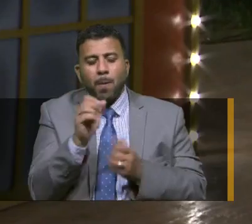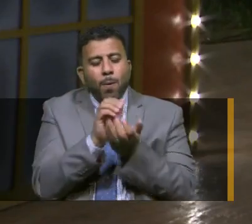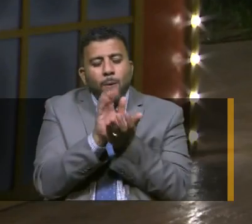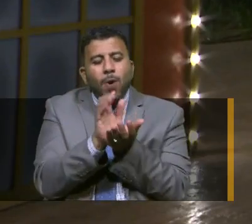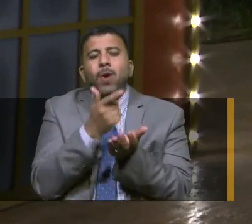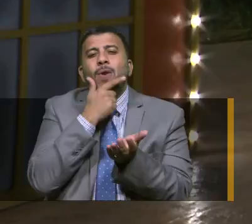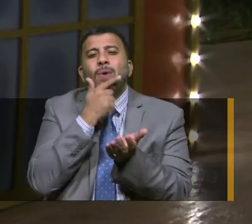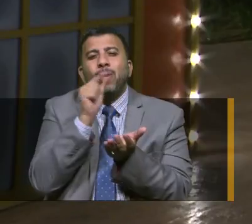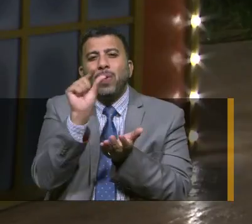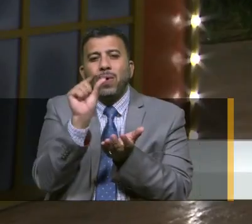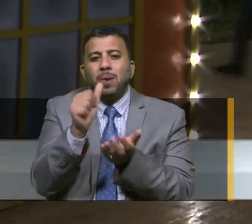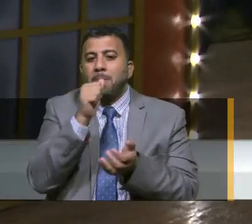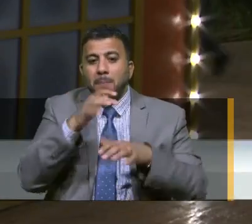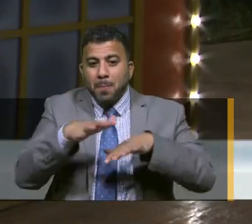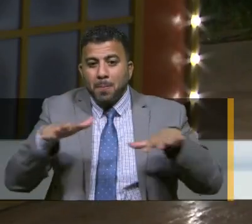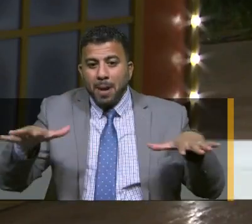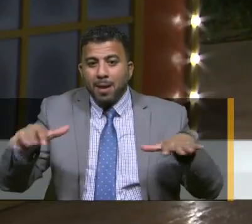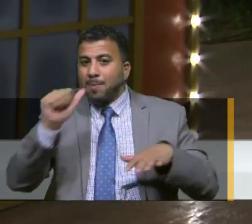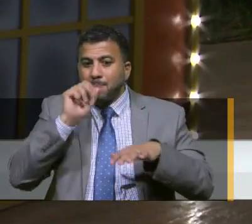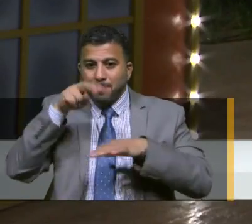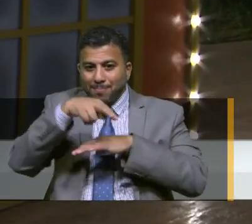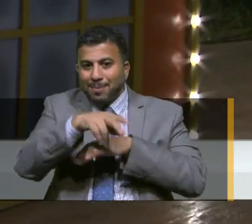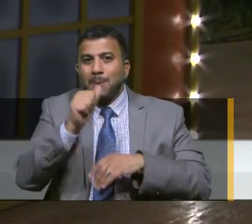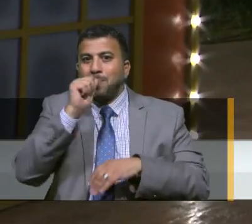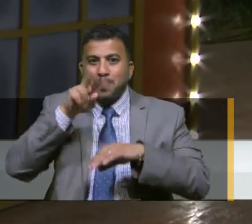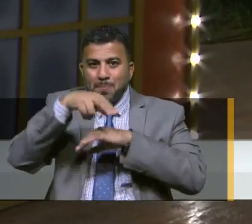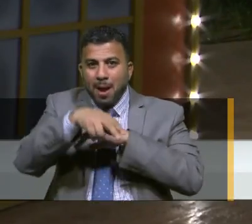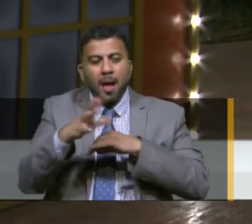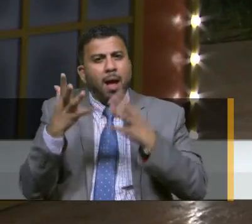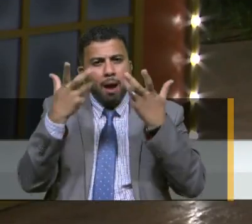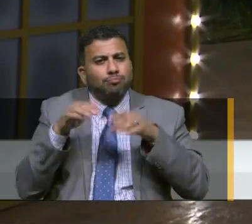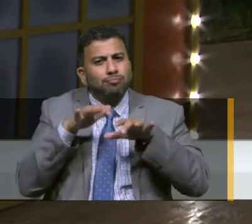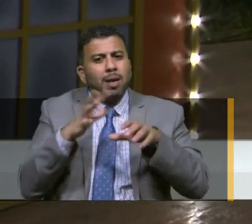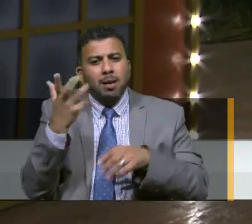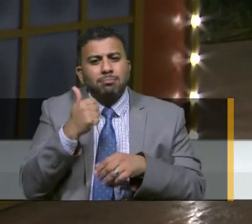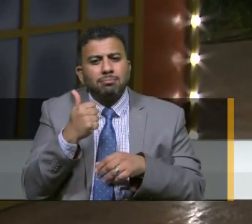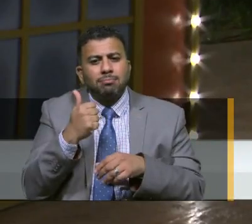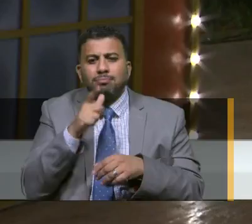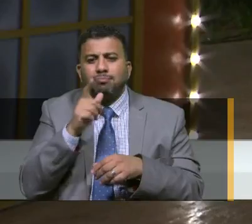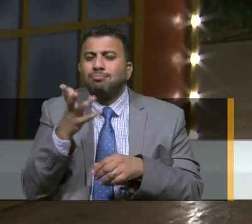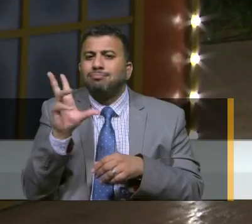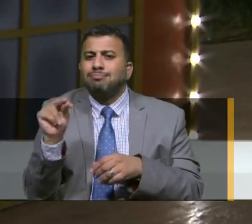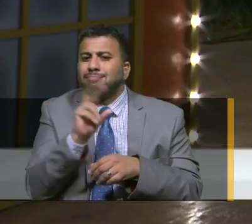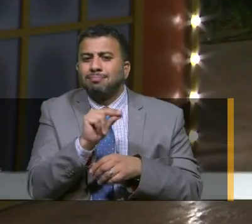على شقين، الحديقة المائية والحديقة الترفيهية. الحديقة المائية الطاقة الاستيعابية لها 3000 زائر في نفس